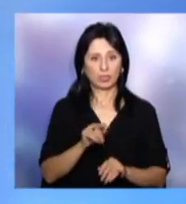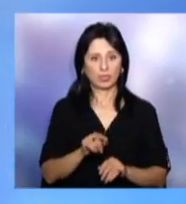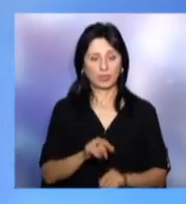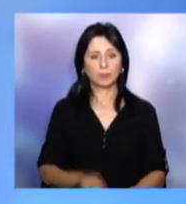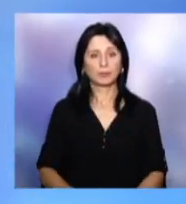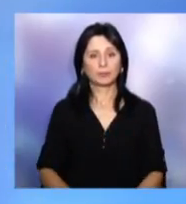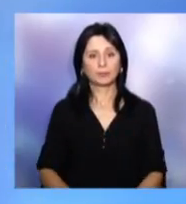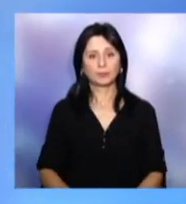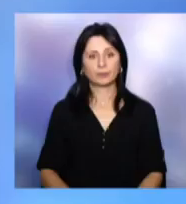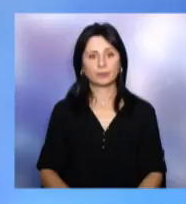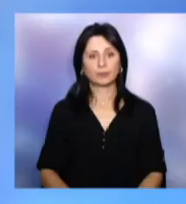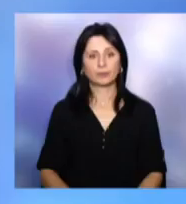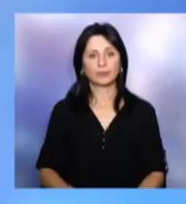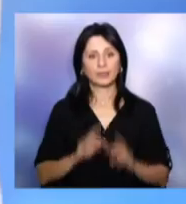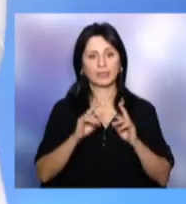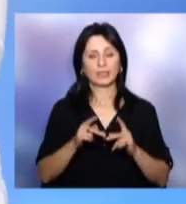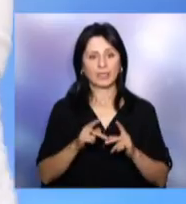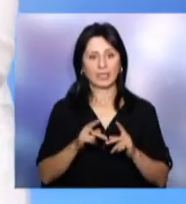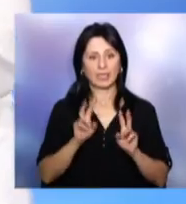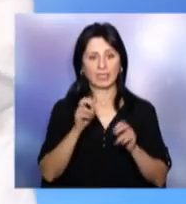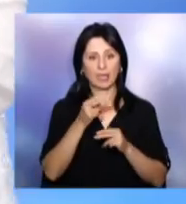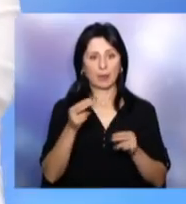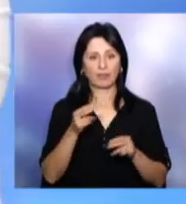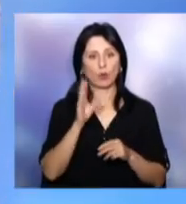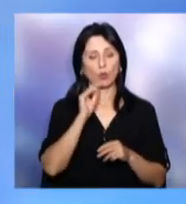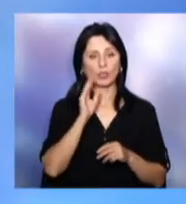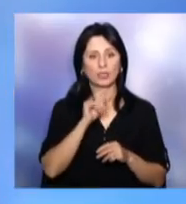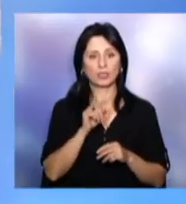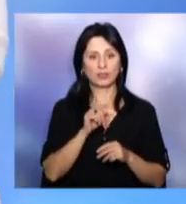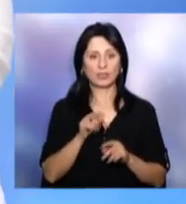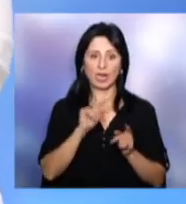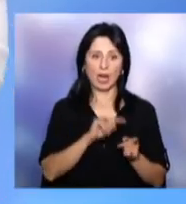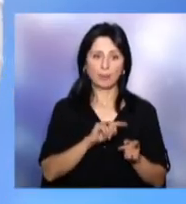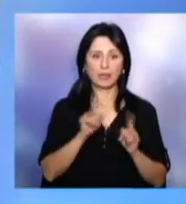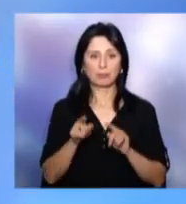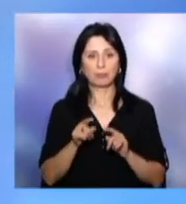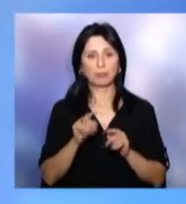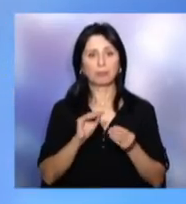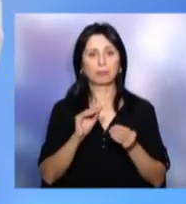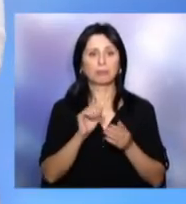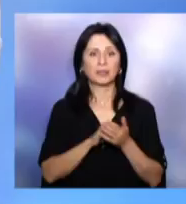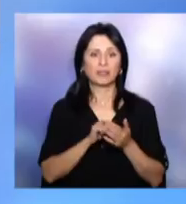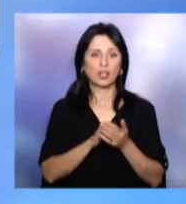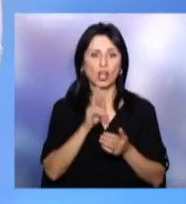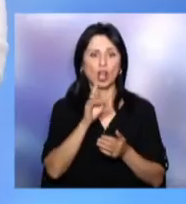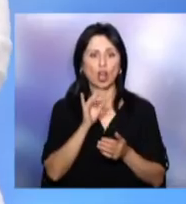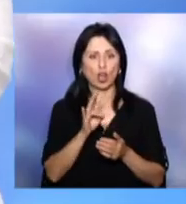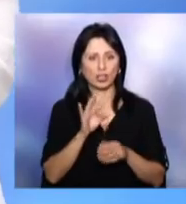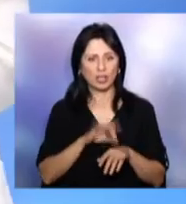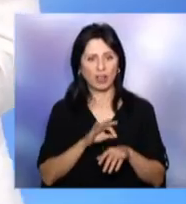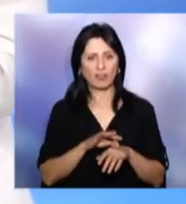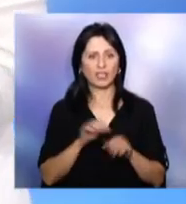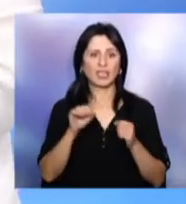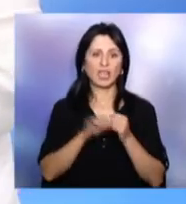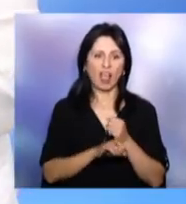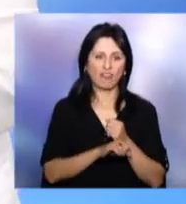მე მინდა უცებ გადავიდე თემაზე, იმ პროცესზე, როდესაც ამა თუ იმ მიზეზის გამო, ეს იქნება კრონის დაავადება, ეს იქნება